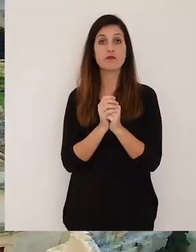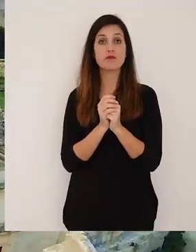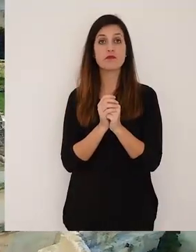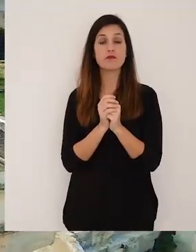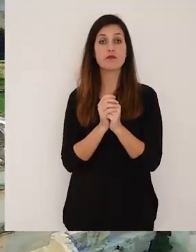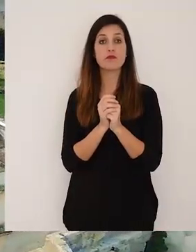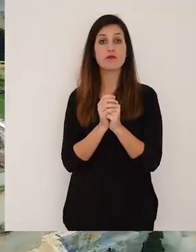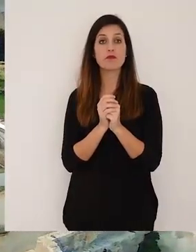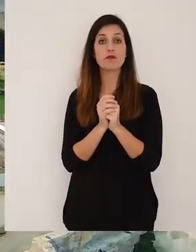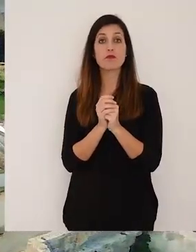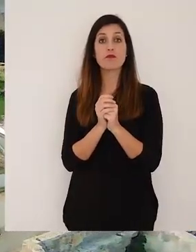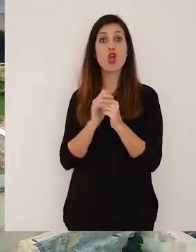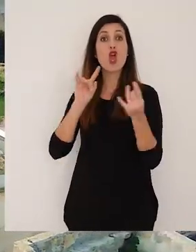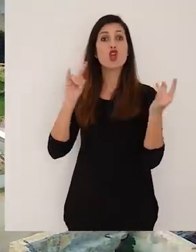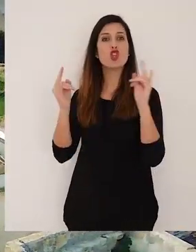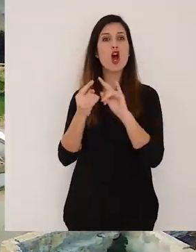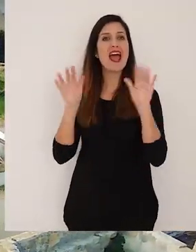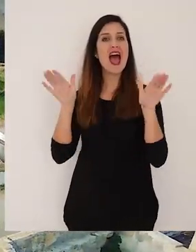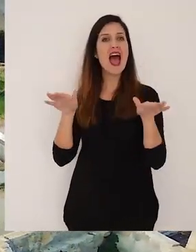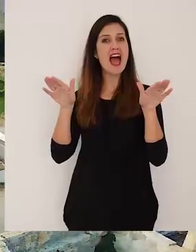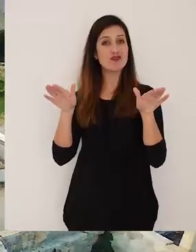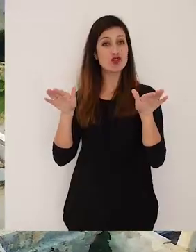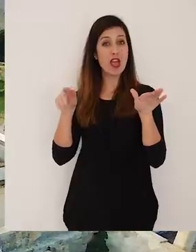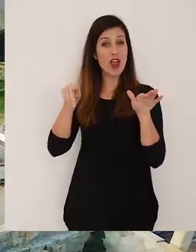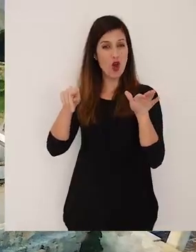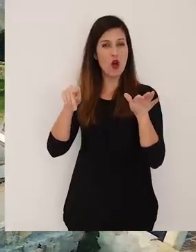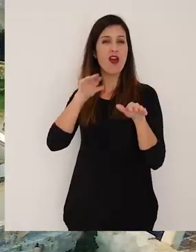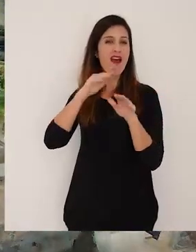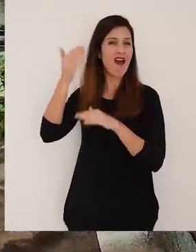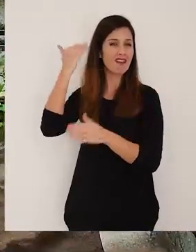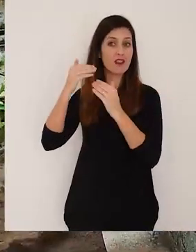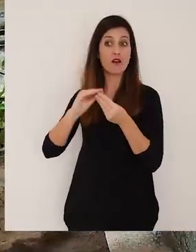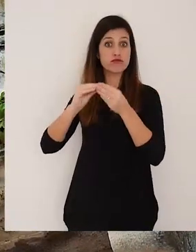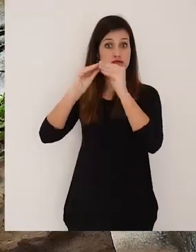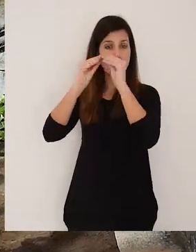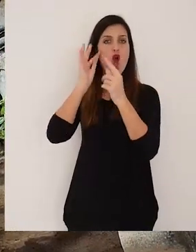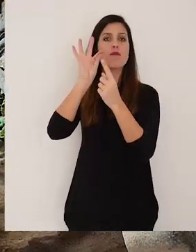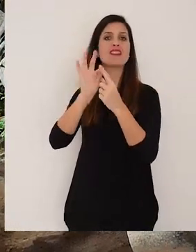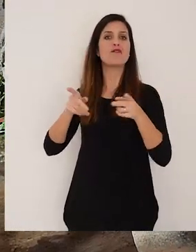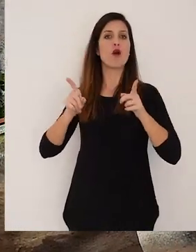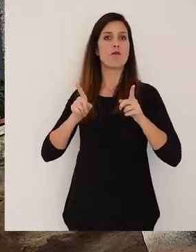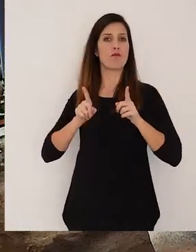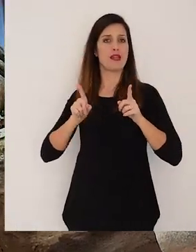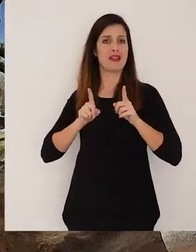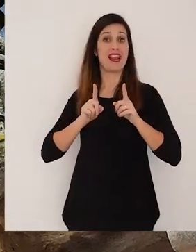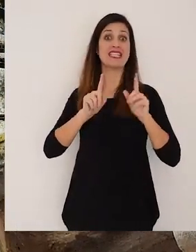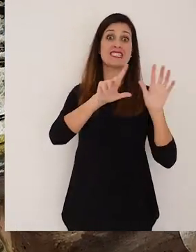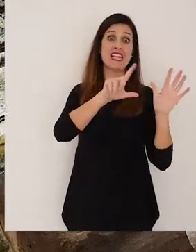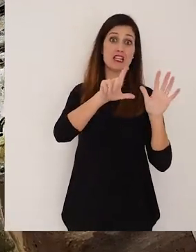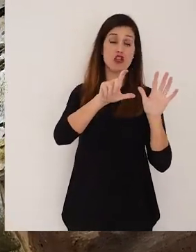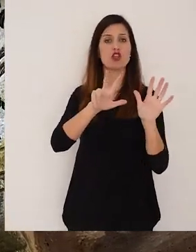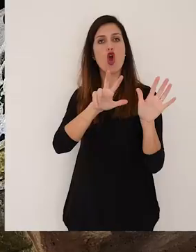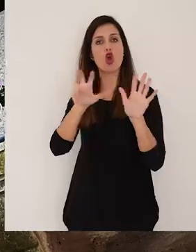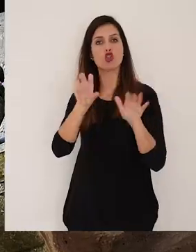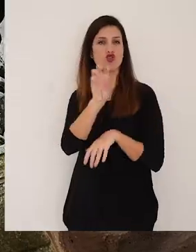All'ambito militaresco doveva risalire la Torre dell'Angelo, antico fortilizio modificato in una dimora nobile tra il 700 e